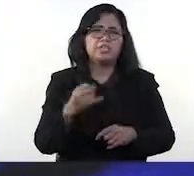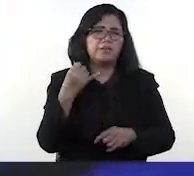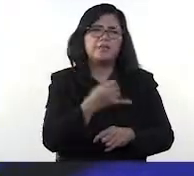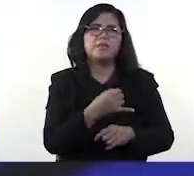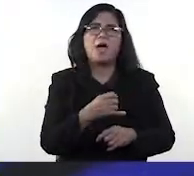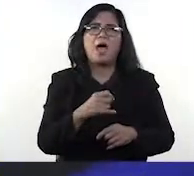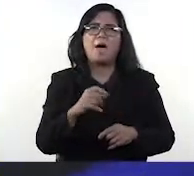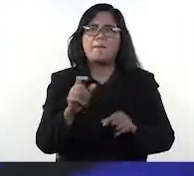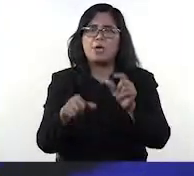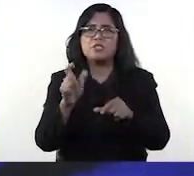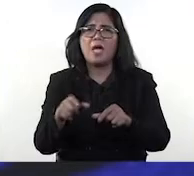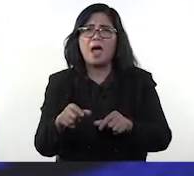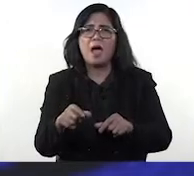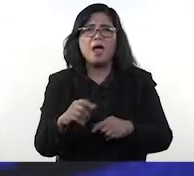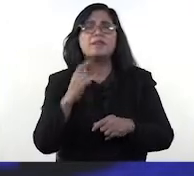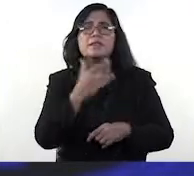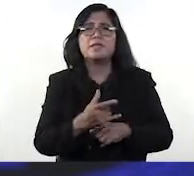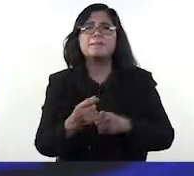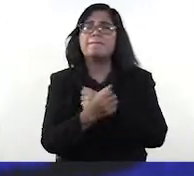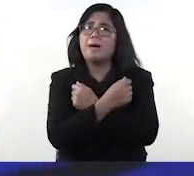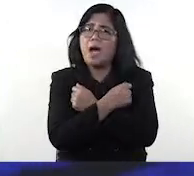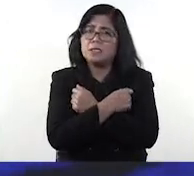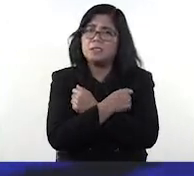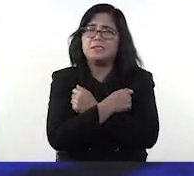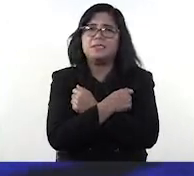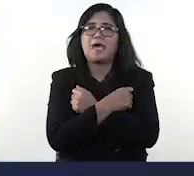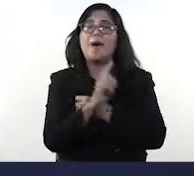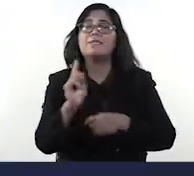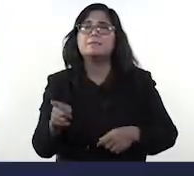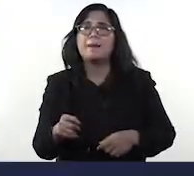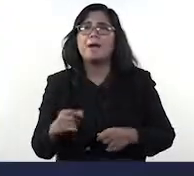kita bilang Peperangan Kita bukan melawan darah dan daging